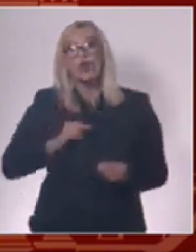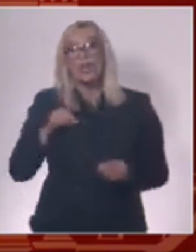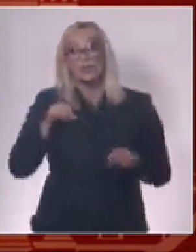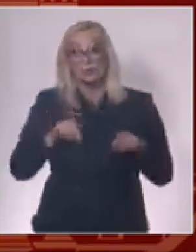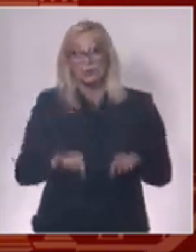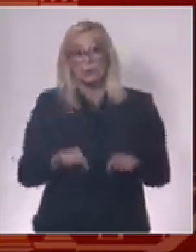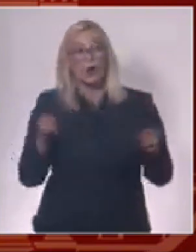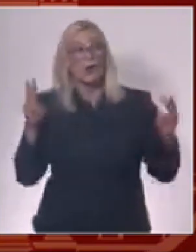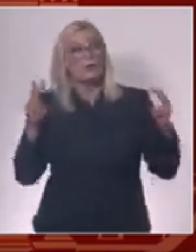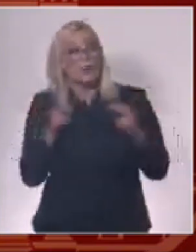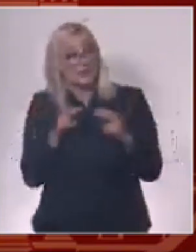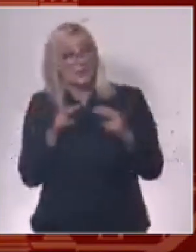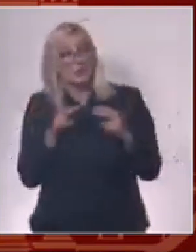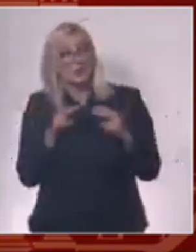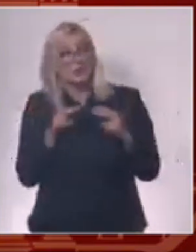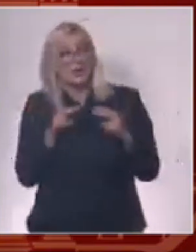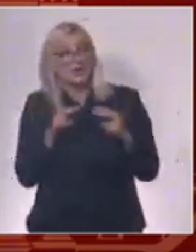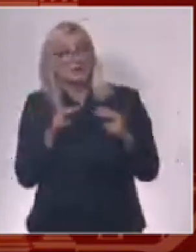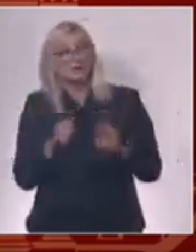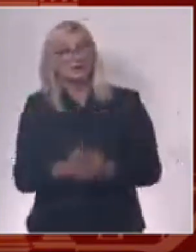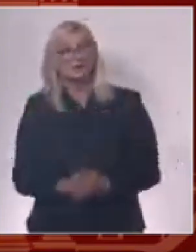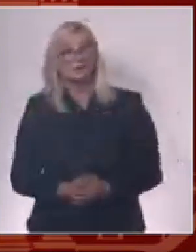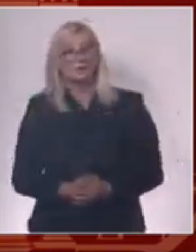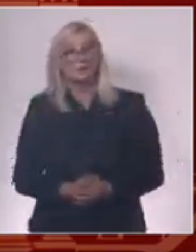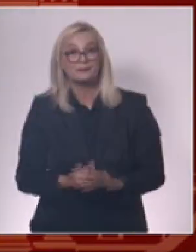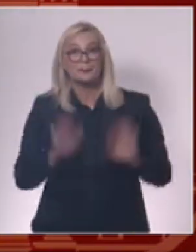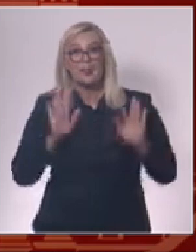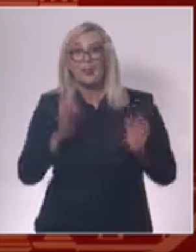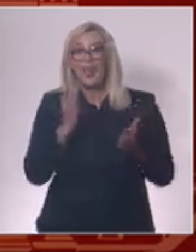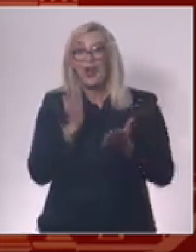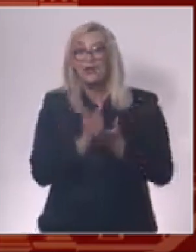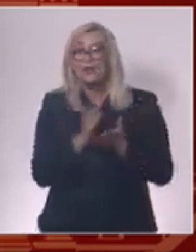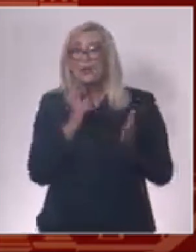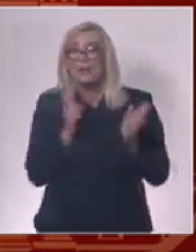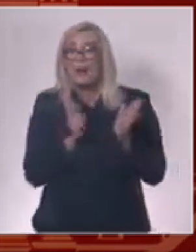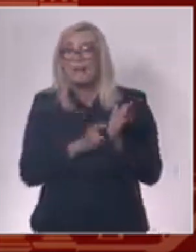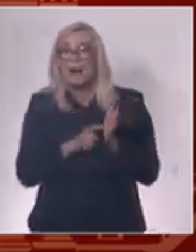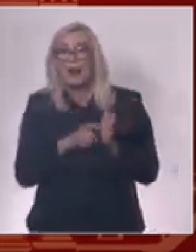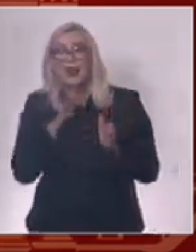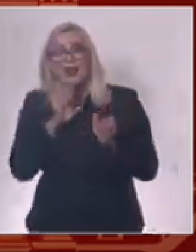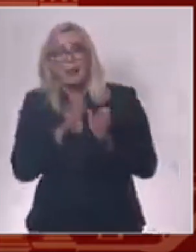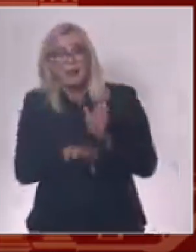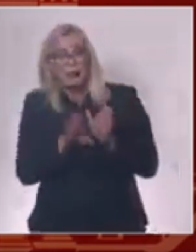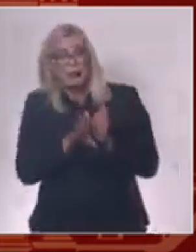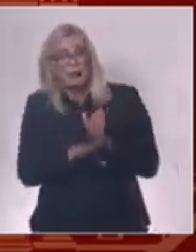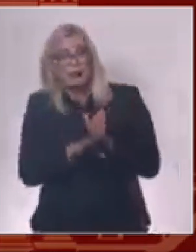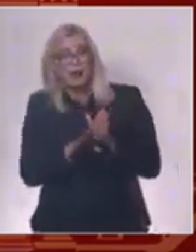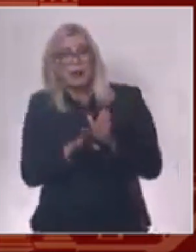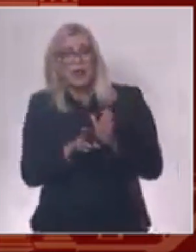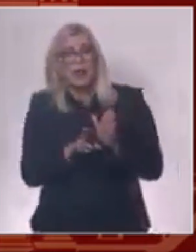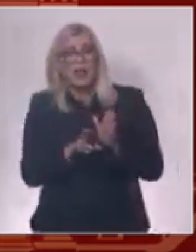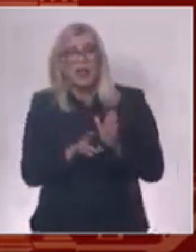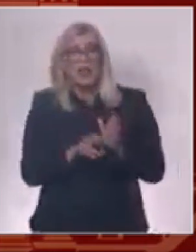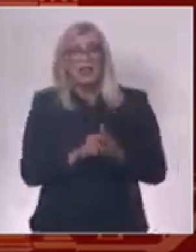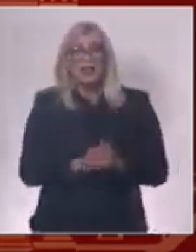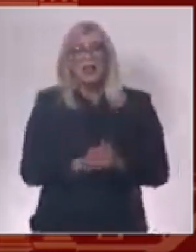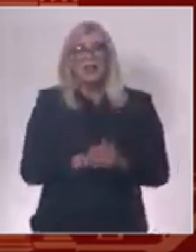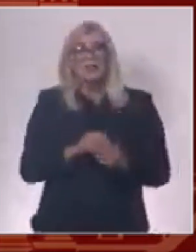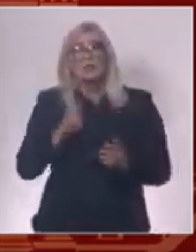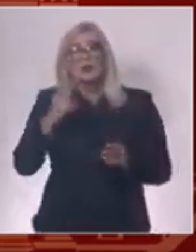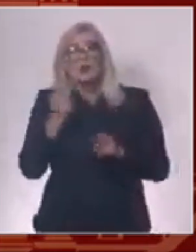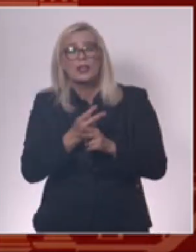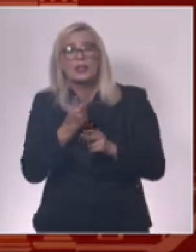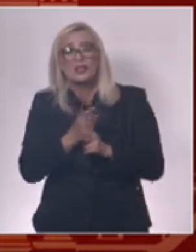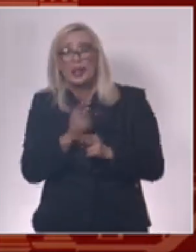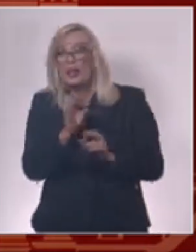нас се соочија со таков тип барања и понижувања како ниту едни граѓани кои што се дел